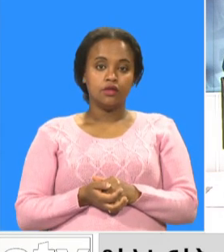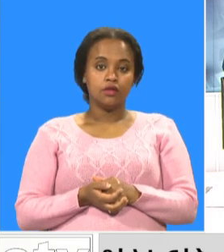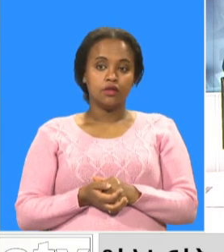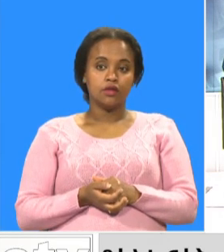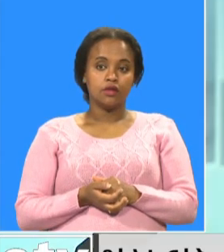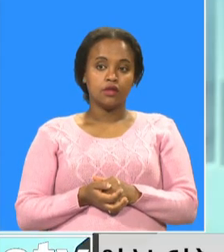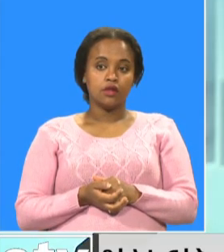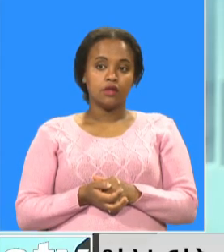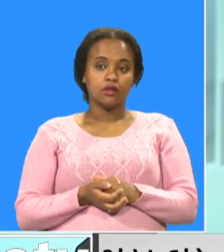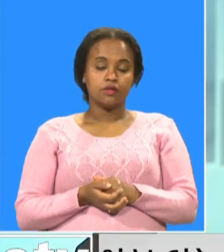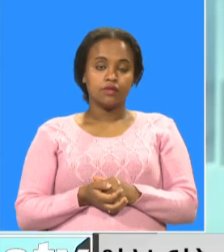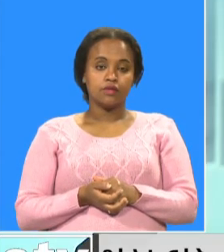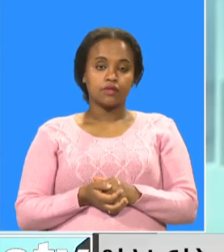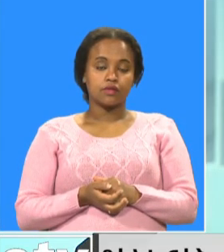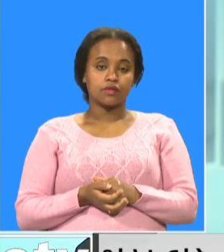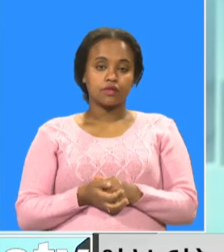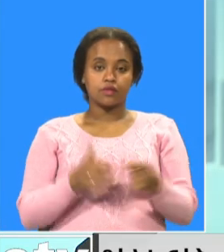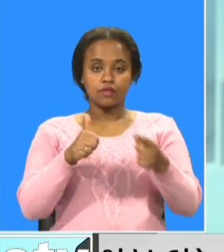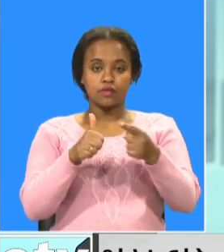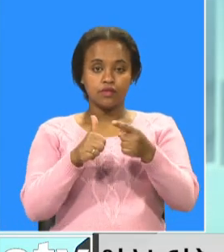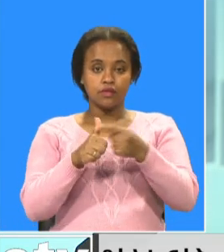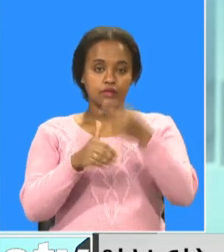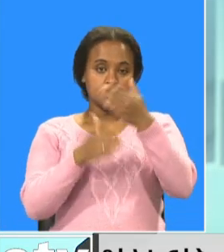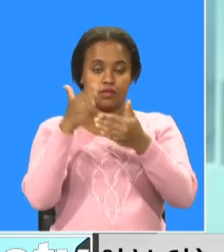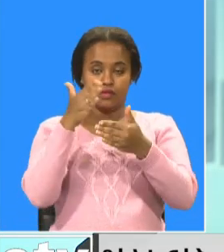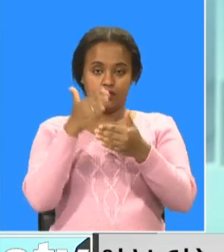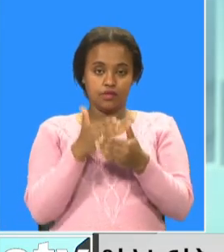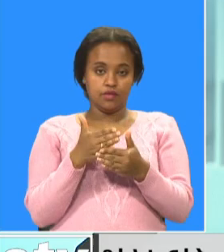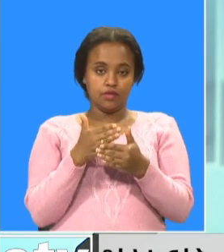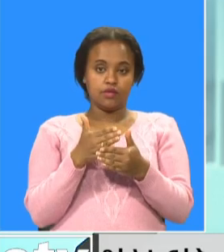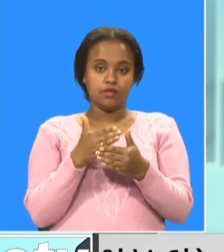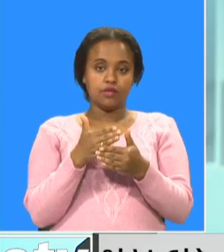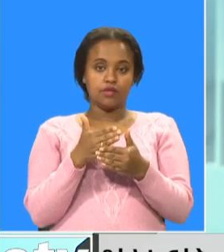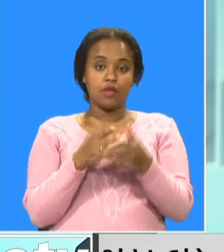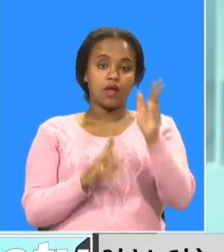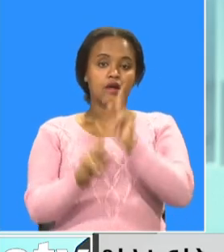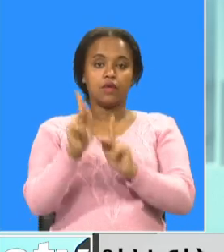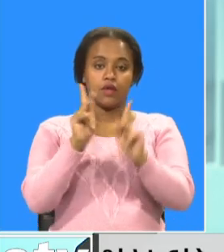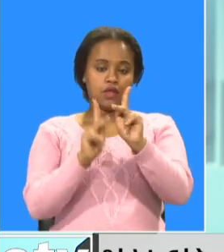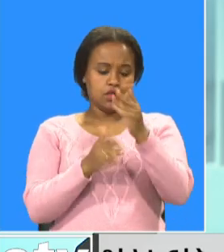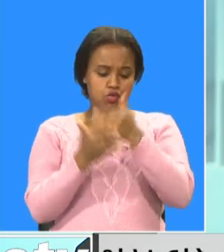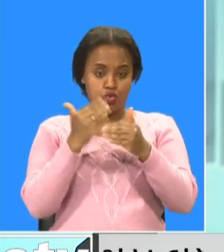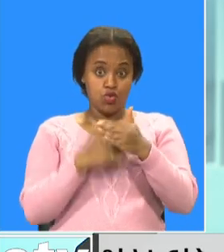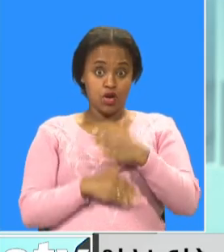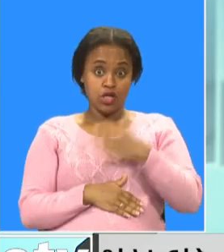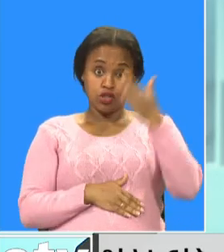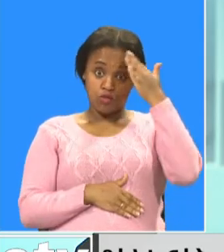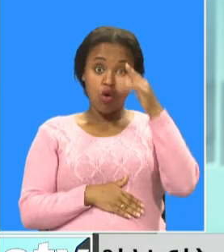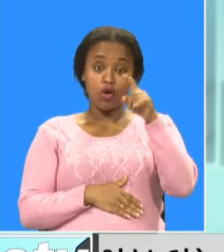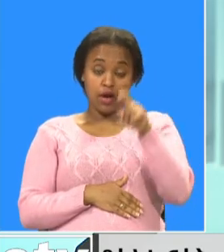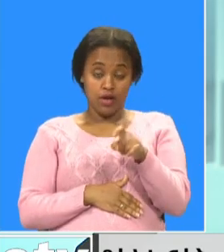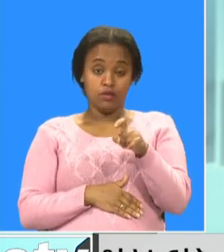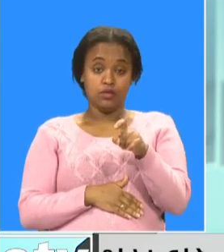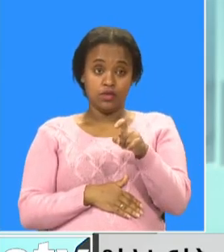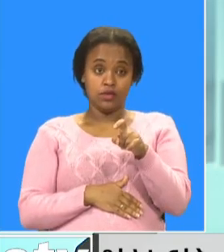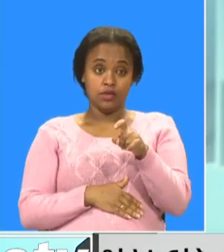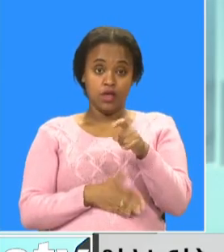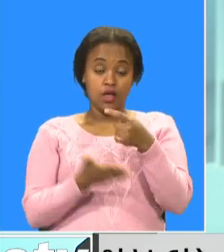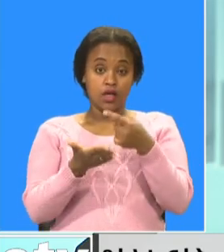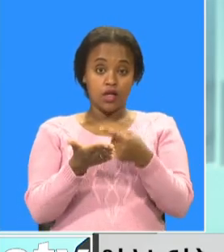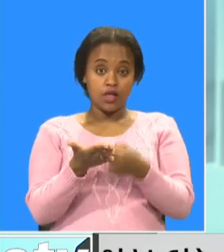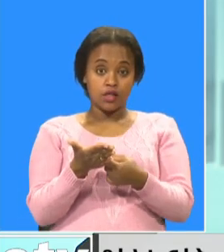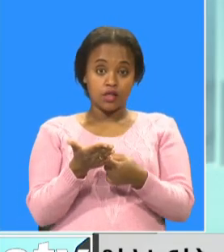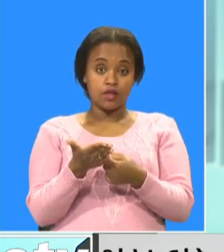ወደዚህ እንትን ልበልና በመጀመሪያ ደረጃ ህብረተሰቡም ሁላችንም ማወቅ ያለብን